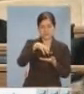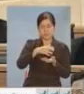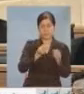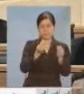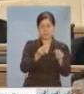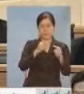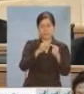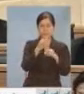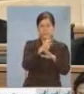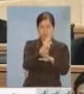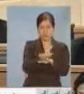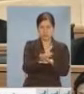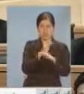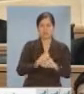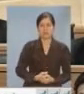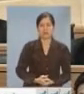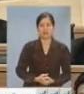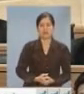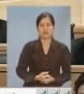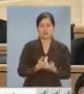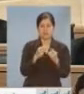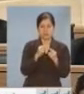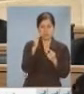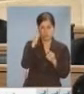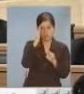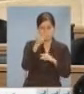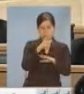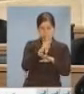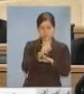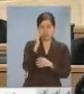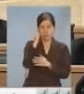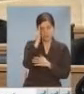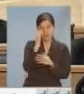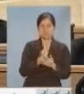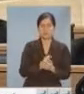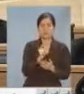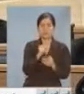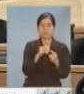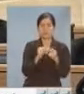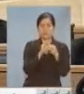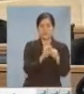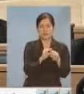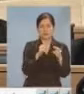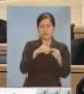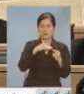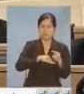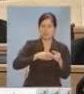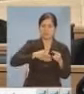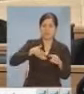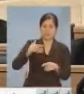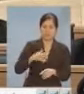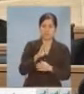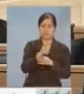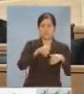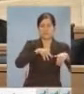ได้ทราบในวันนี้ว่านี่เป็นส่วนหนึ่งของความรู้สึกของพี่น้องประชาชนจ